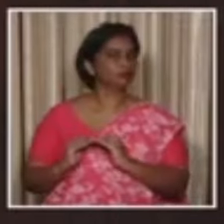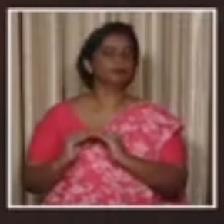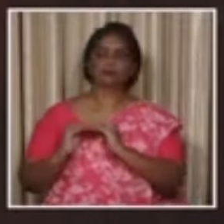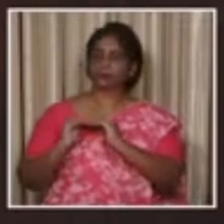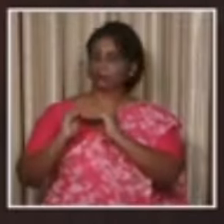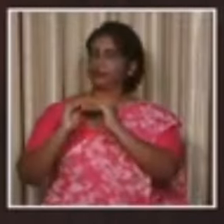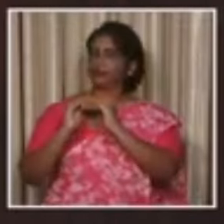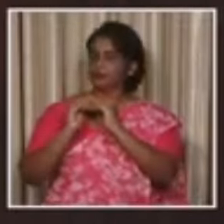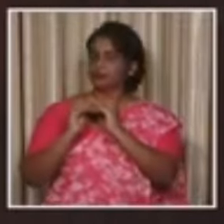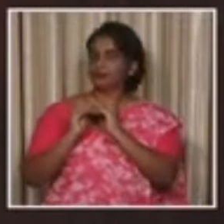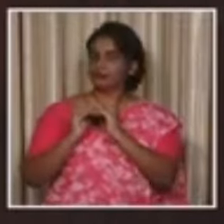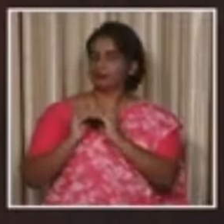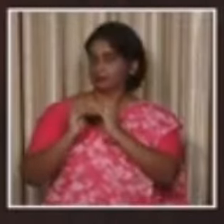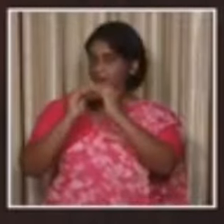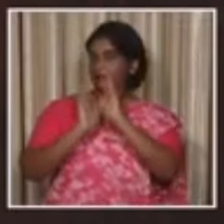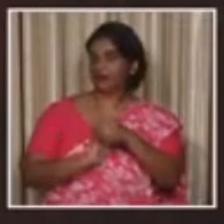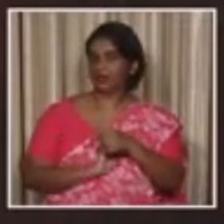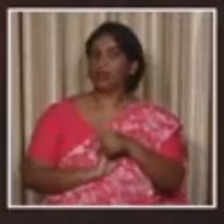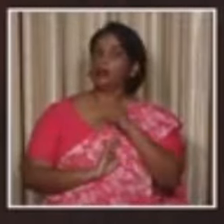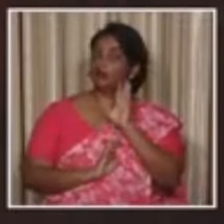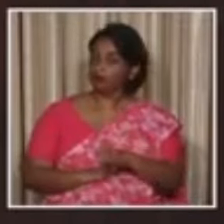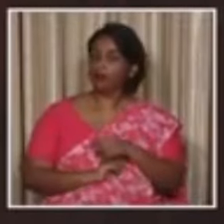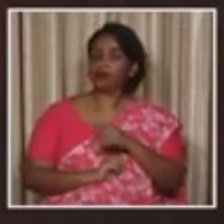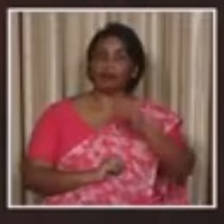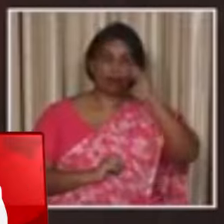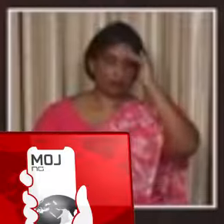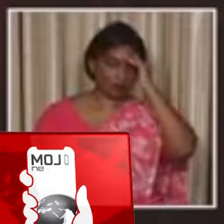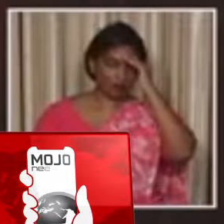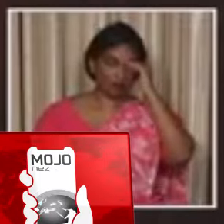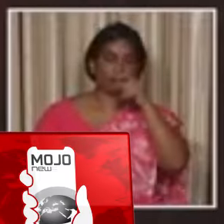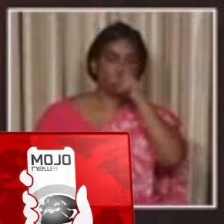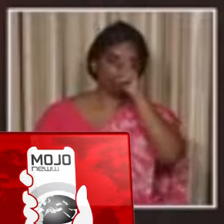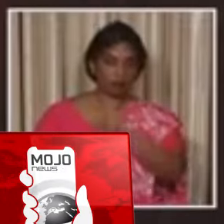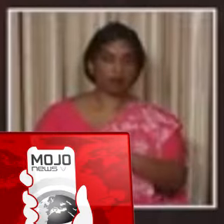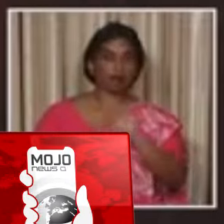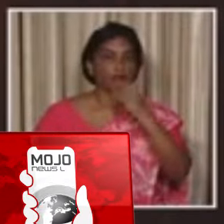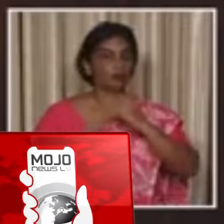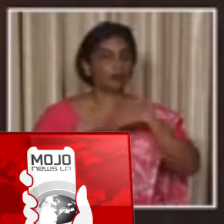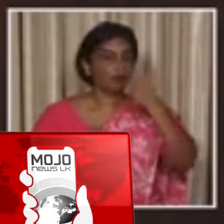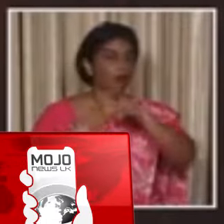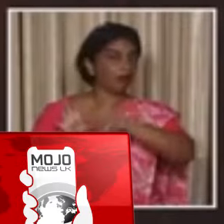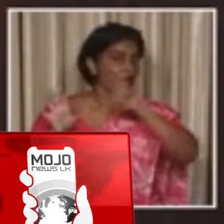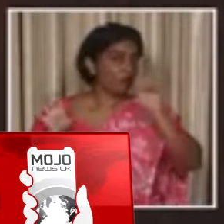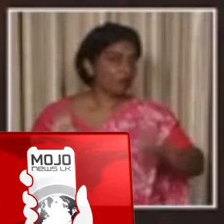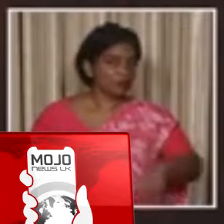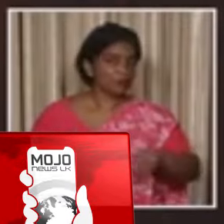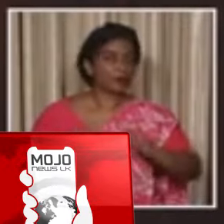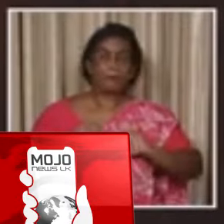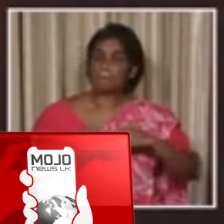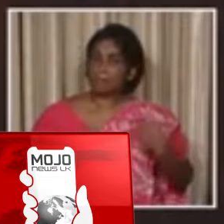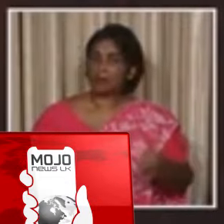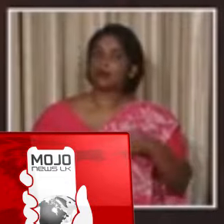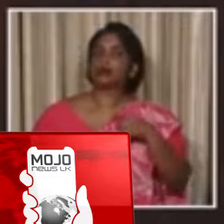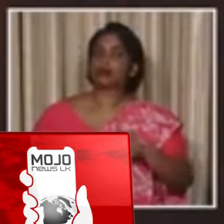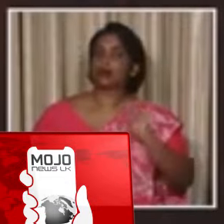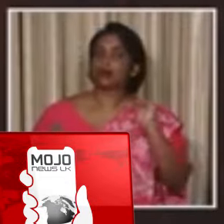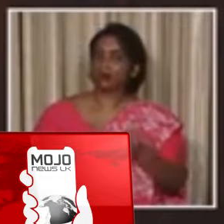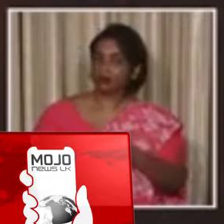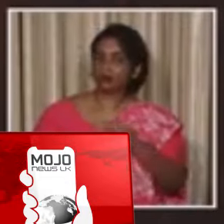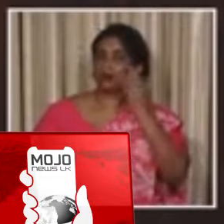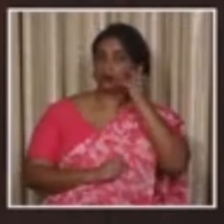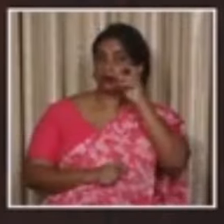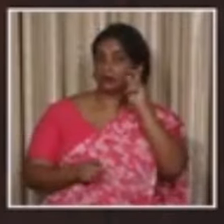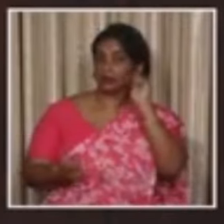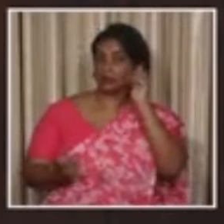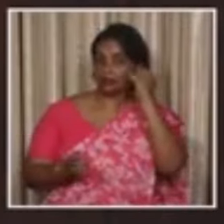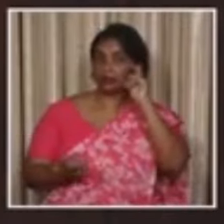ප්‍රමාණයකට ඉහළට එනවා. හැබැයි ඒකෙත් නායිකාව යම්කිසි දවසක ක්‍රීඩාවෙන් සමුගත්තට පස්සේ ඒ ක්‍රිකට් කාන්තා